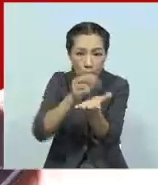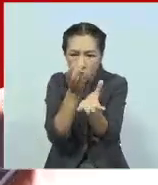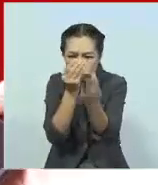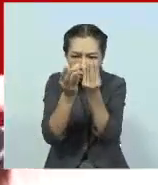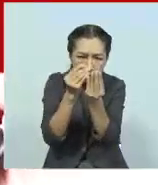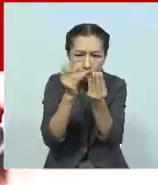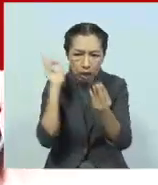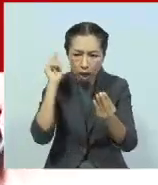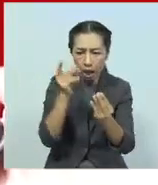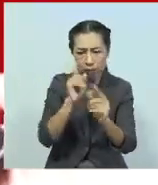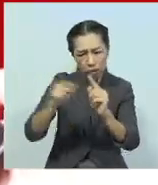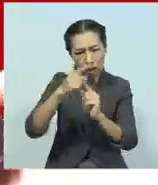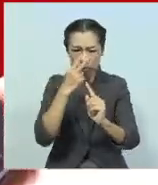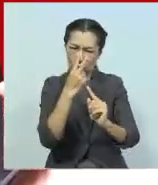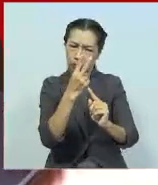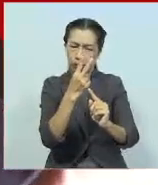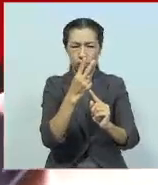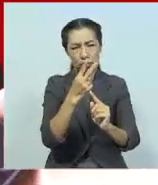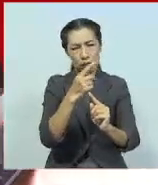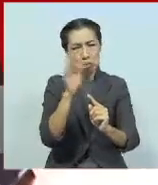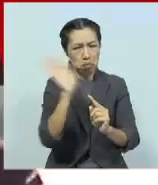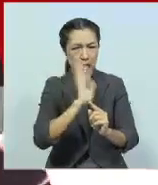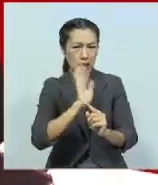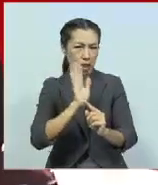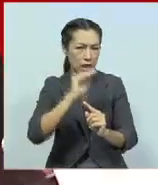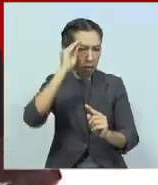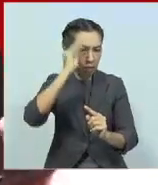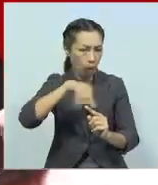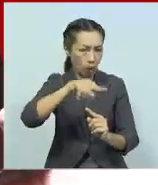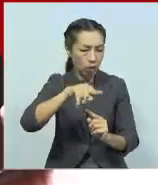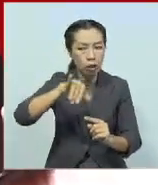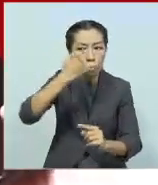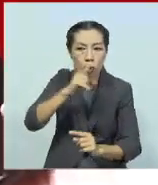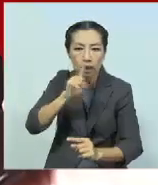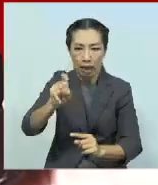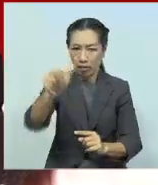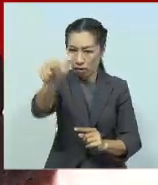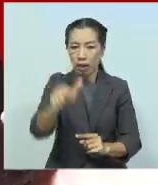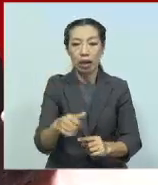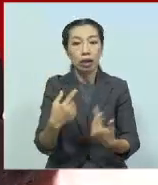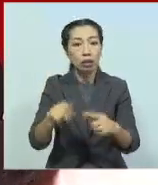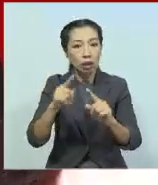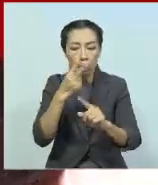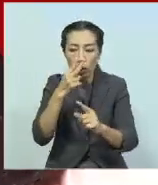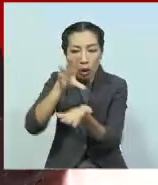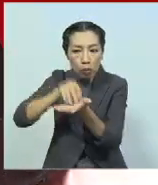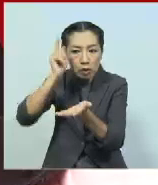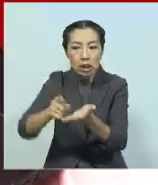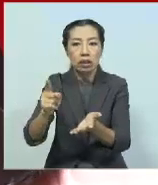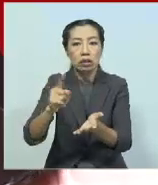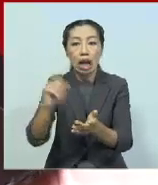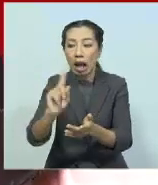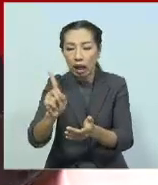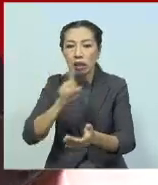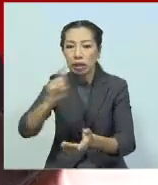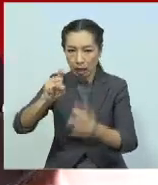รับฟังข้อมูลข่าวสารอะไรที่เห็นว่าไม่น่าจะใช่เรื่องจริงให้สอบถามและติดตามข้อมูลข่าวสารที่เป็นจริงจากทางรา